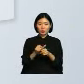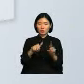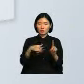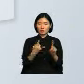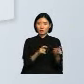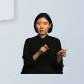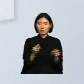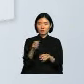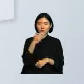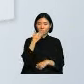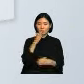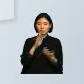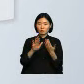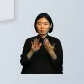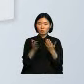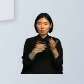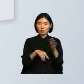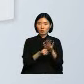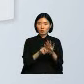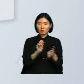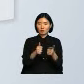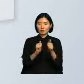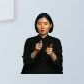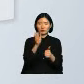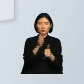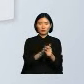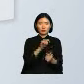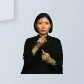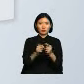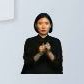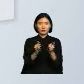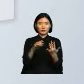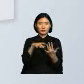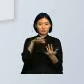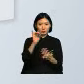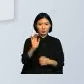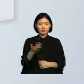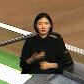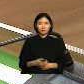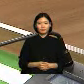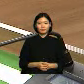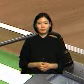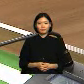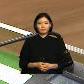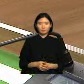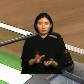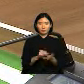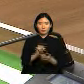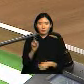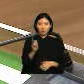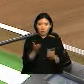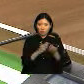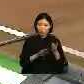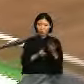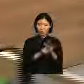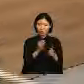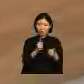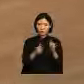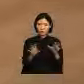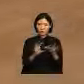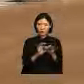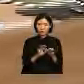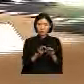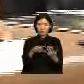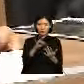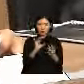연장할 수 있고, 이후에는 공개 경쟁으로 위탁 운영자를 선정하도록 하고 있습니다. 문제는 공개 경쟁을 통해서도